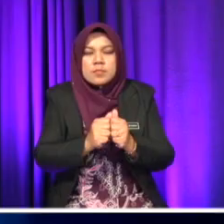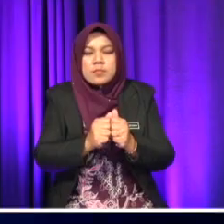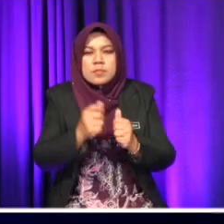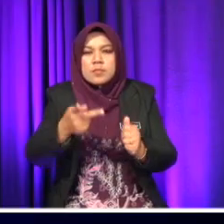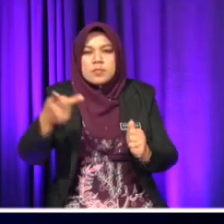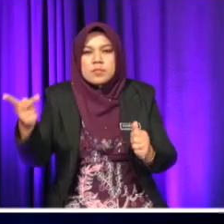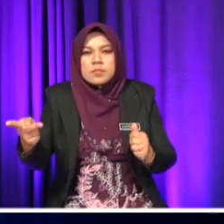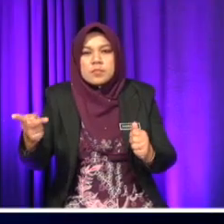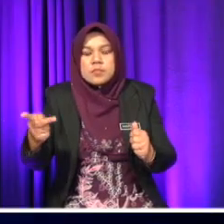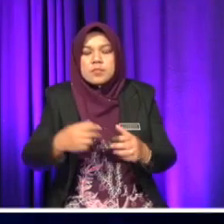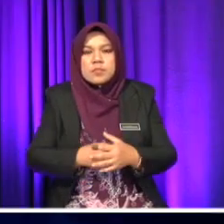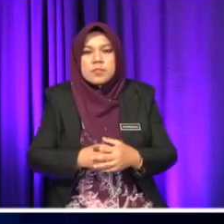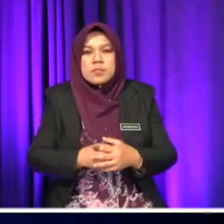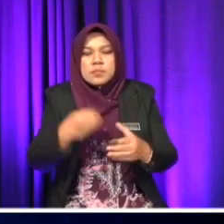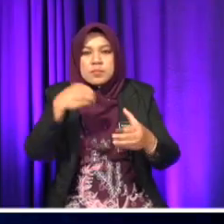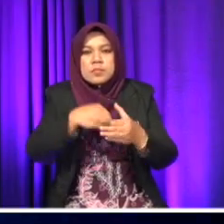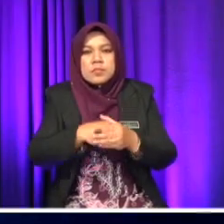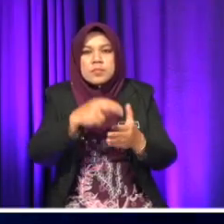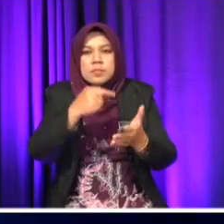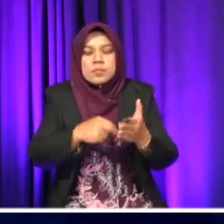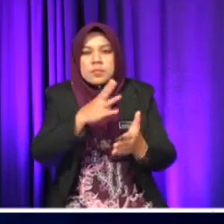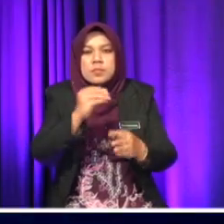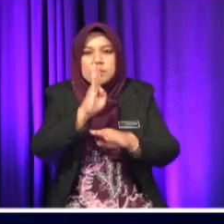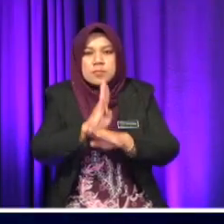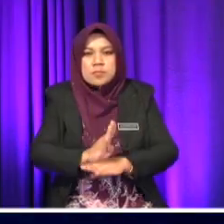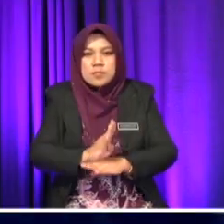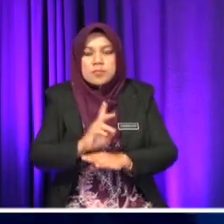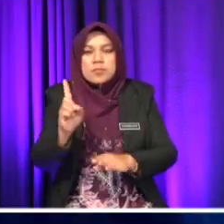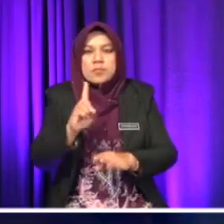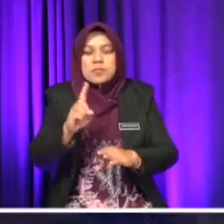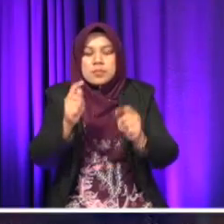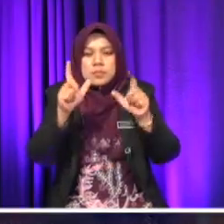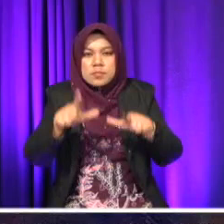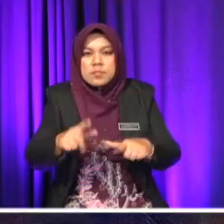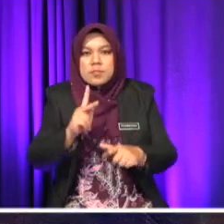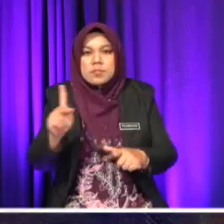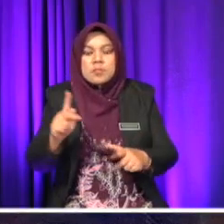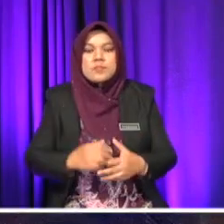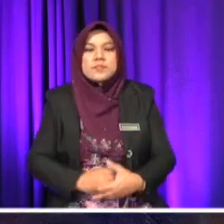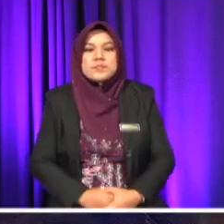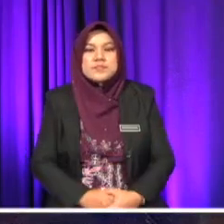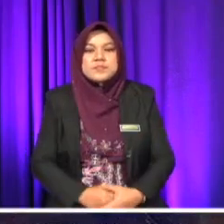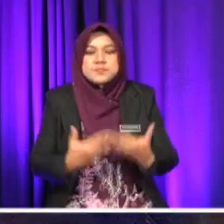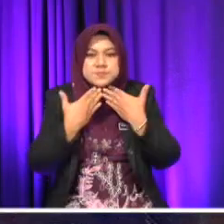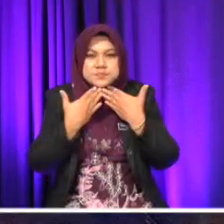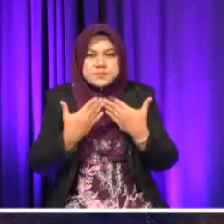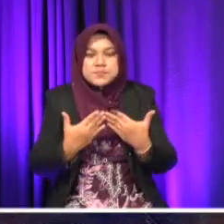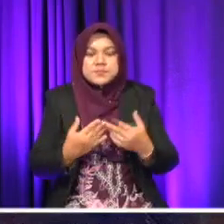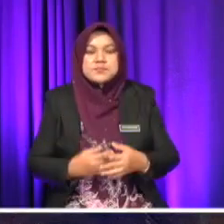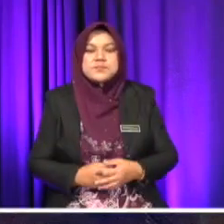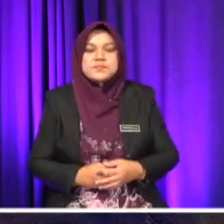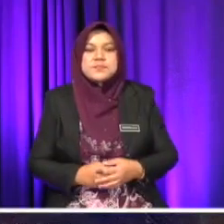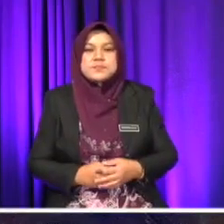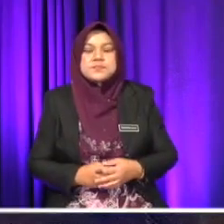dan juga keprehatinan dalam nilai dan budaya di mana dia ditempatkan Baik terima kasih kita lihat dari